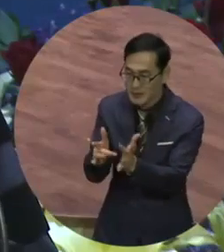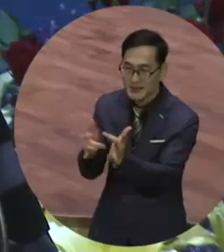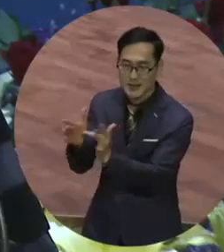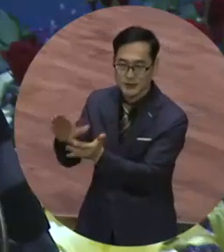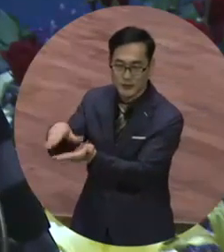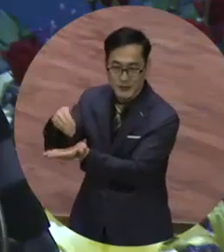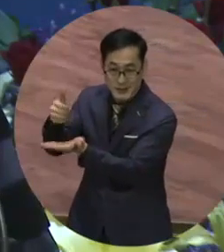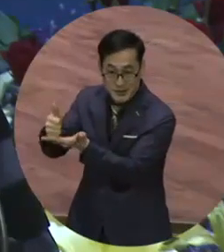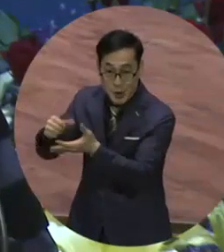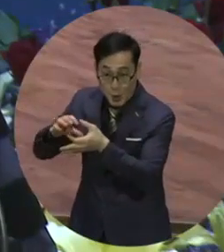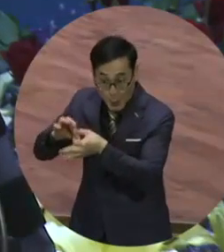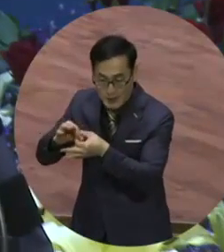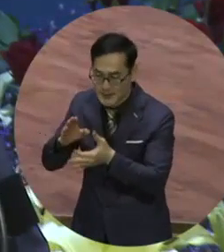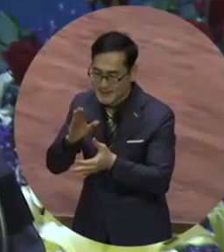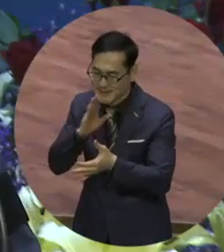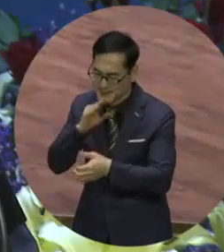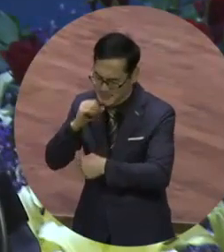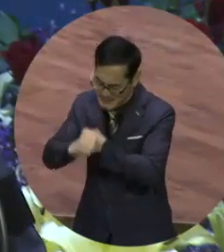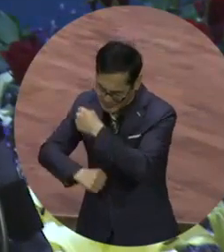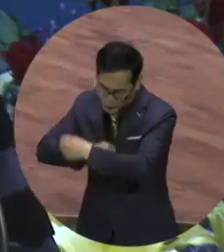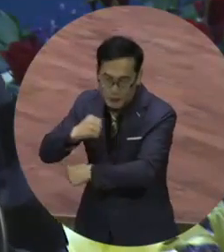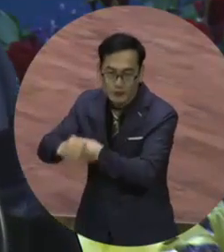그리스도를 통한 참 자유함을